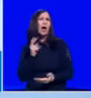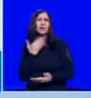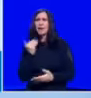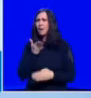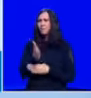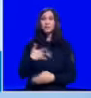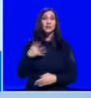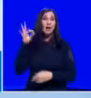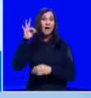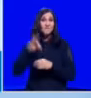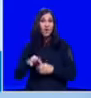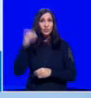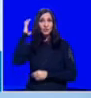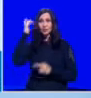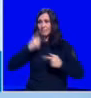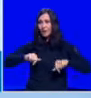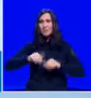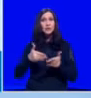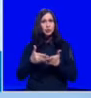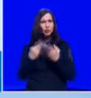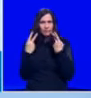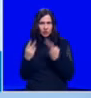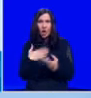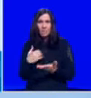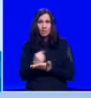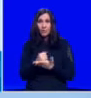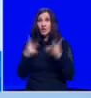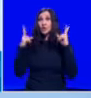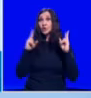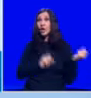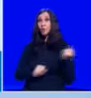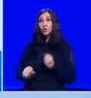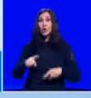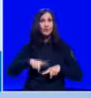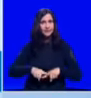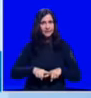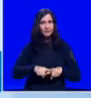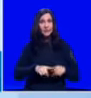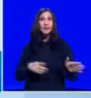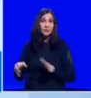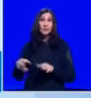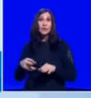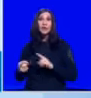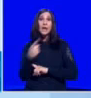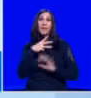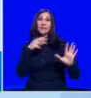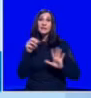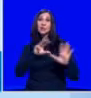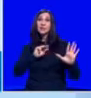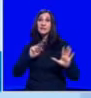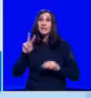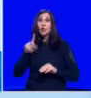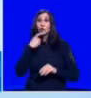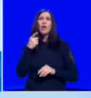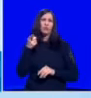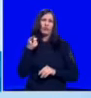да се иска вот на служебен кабинет, защото, видите ли, имало тълкователно решение на Конституционния съд. От 1992 година.